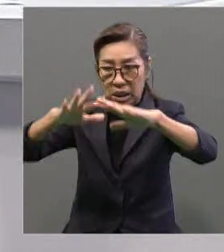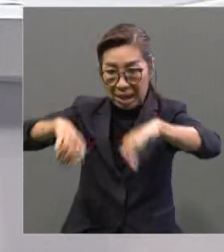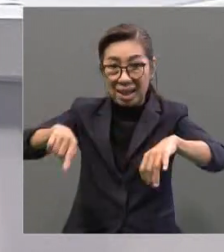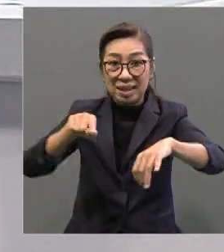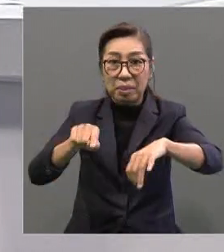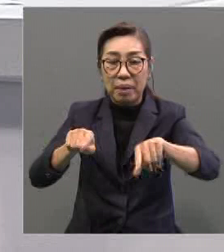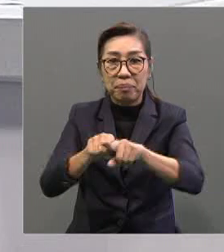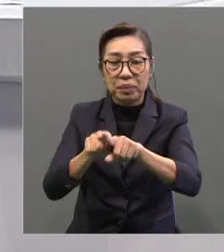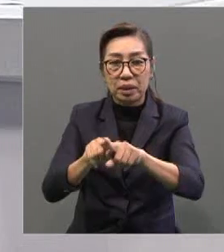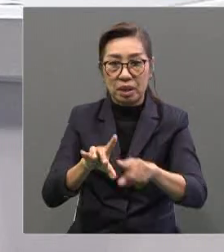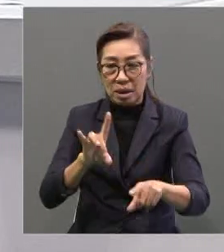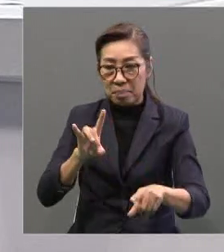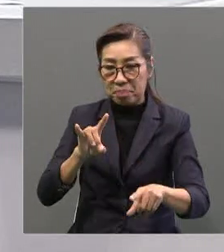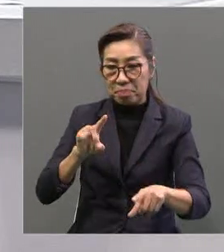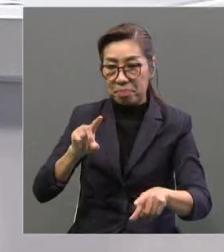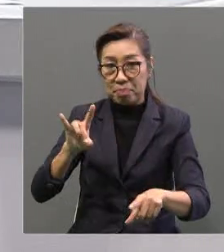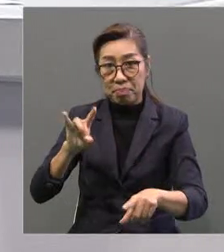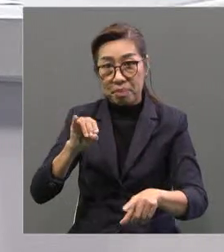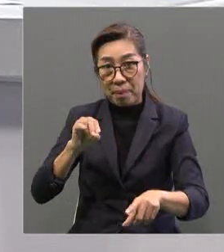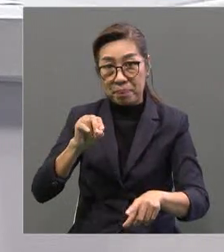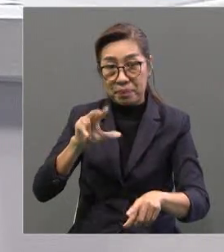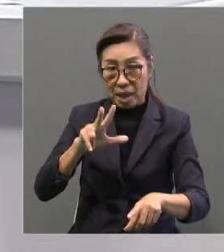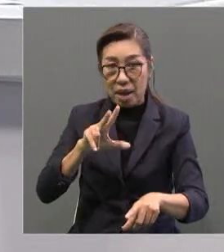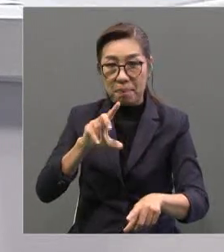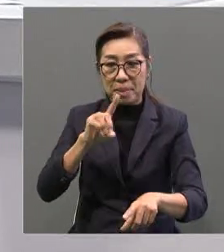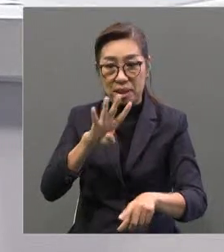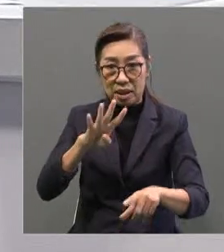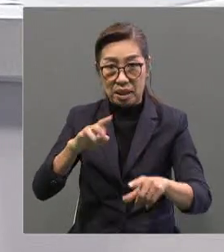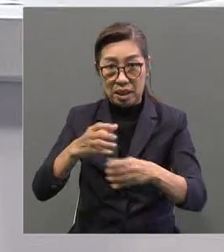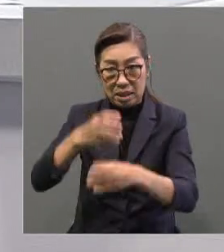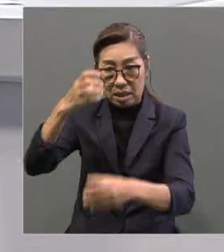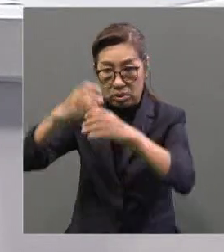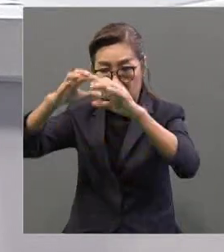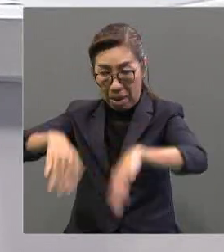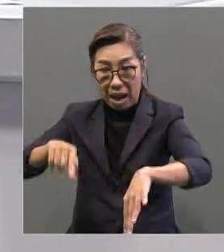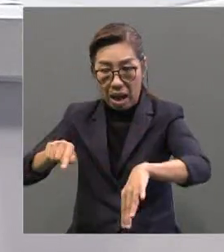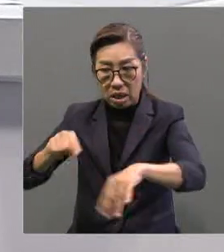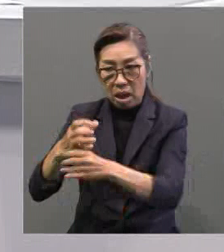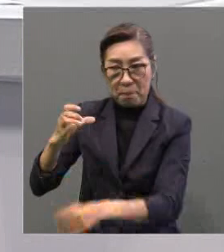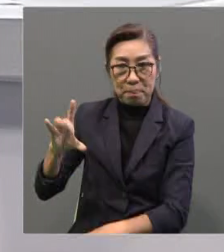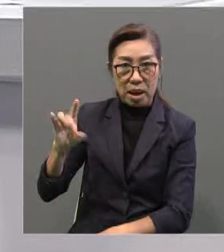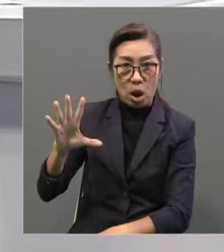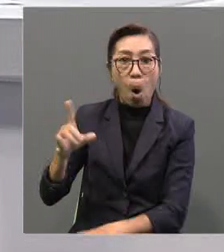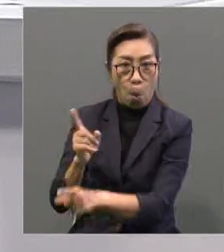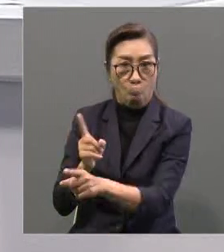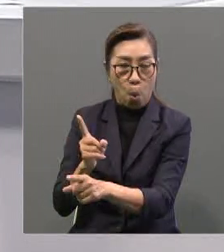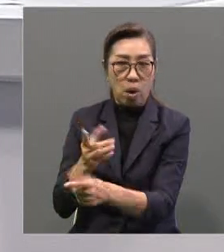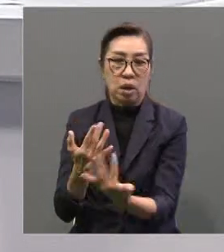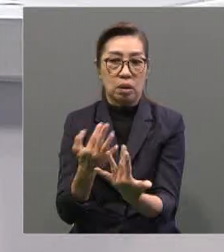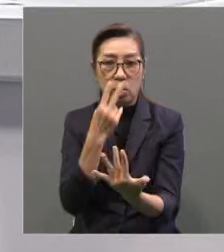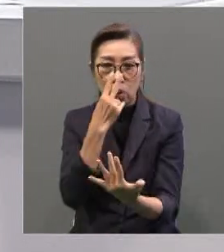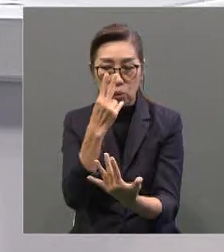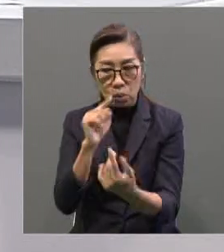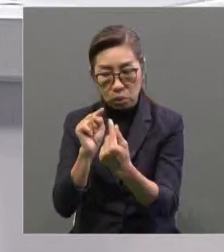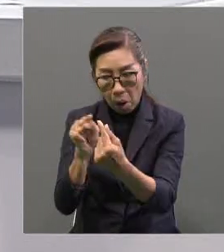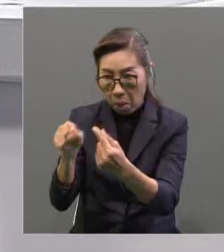ที่บอกว่าเสาที่83กับ84เนี่ยมันพังถล่มลงมาตอนนี้เสาที่85เนี่ยมันยังยืนต้นอยู่เพราะฉะนั้นก็จะต้องดูความ